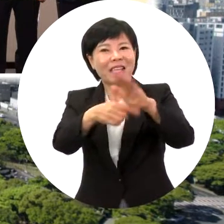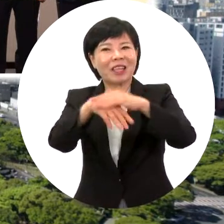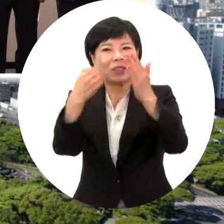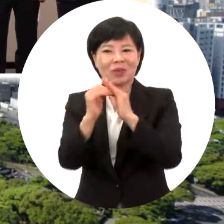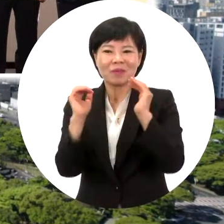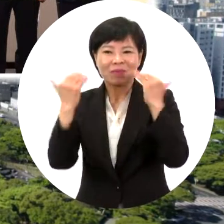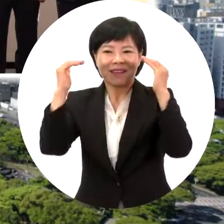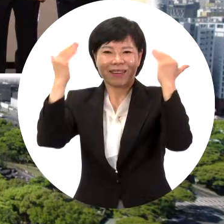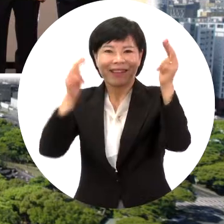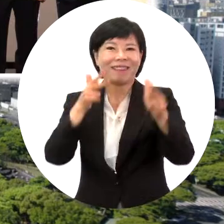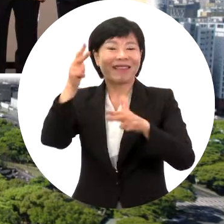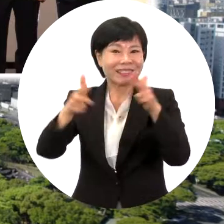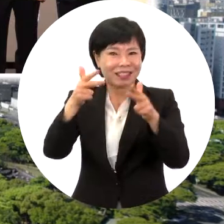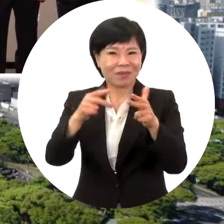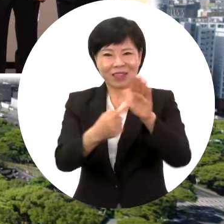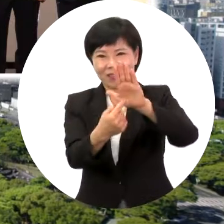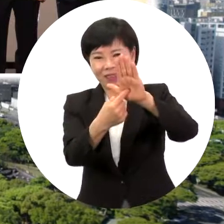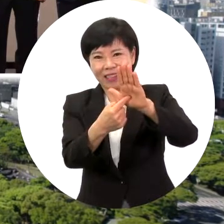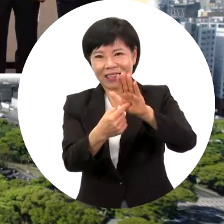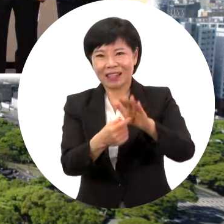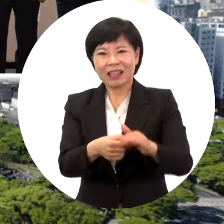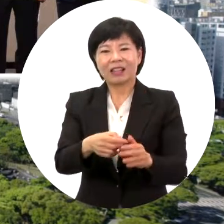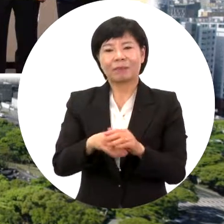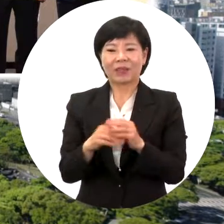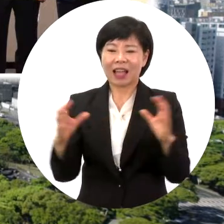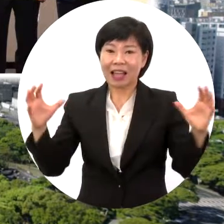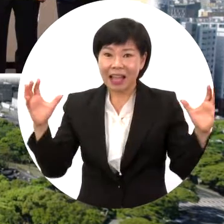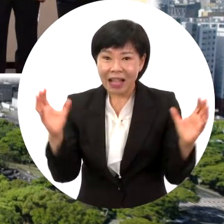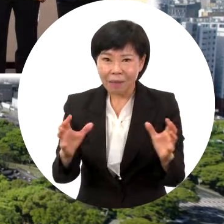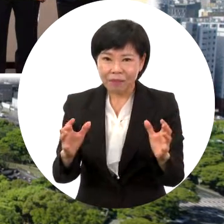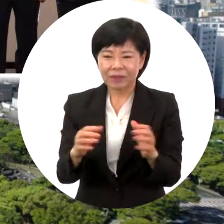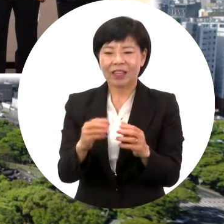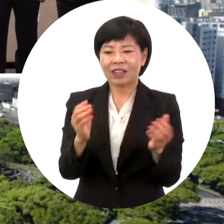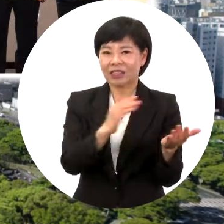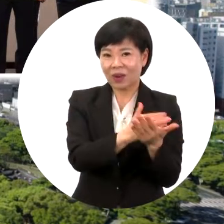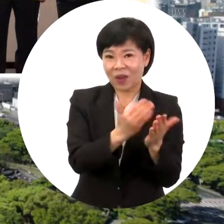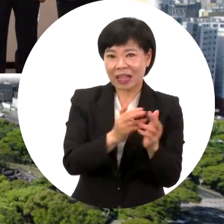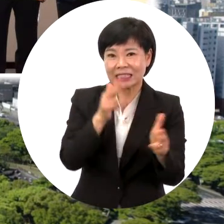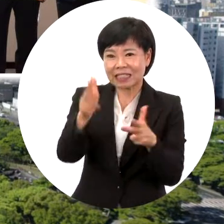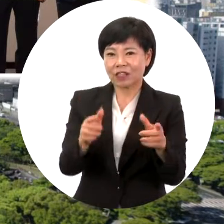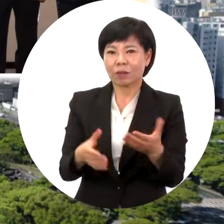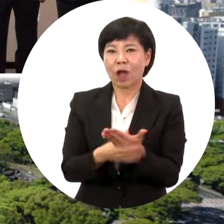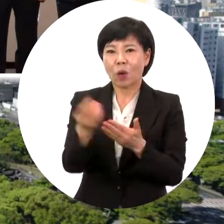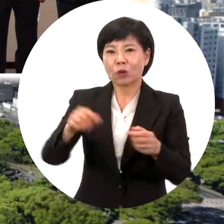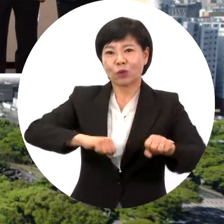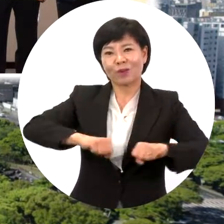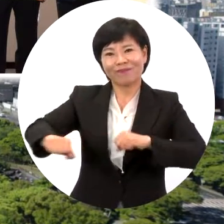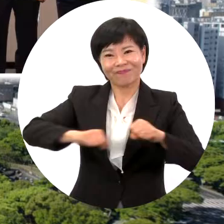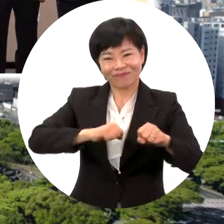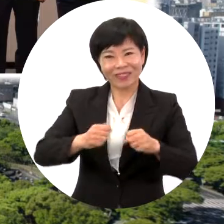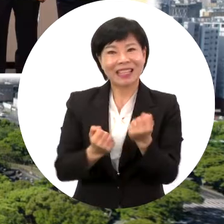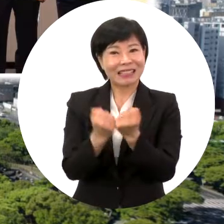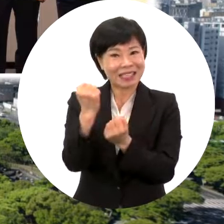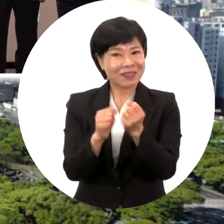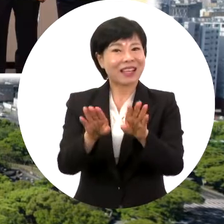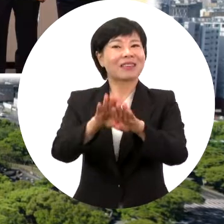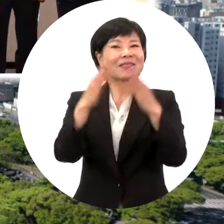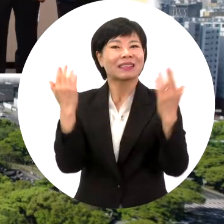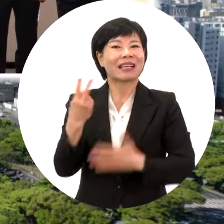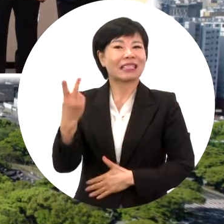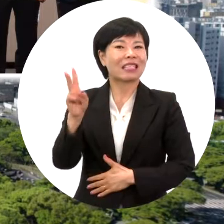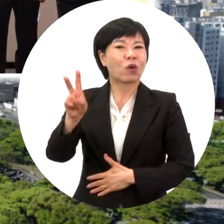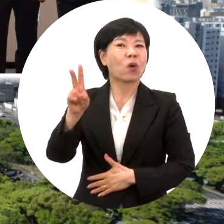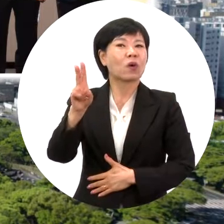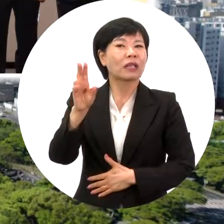세미나를 개최했습니다. 제주도와 기술보증기금, 제주 테크노파크가 공동 주최한 이번 세미나는